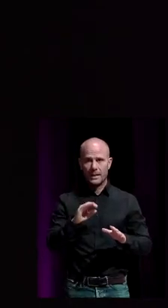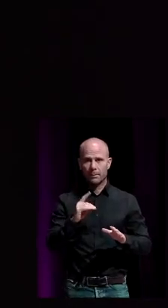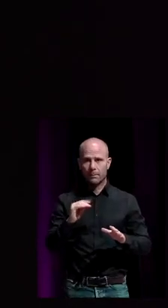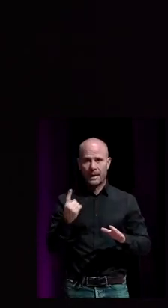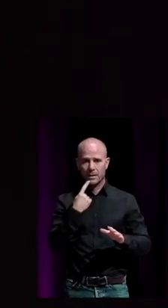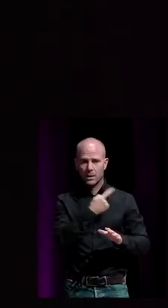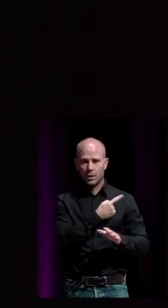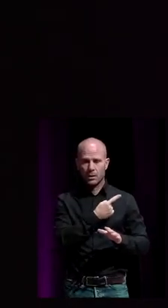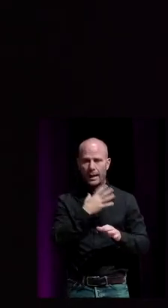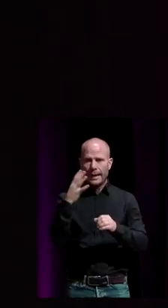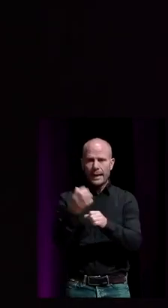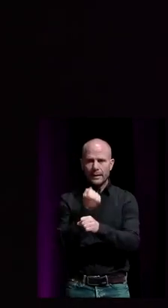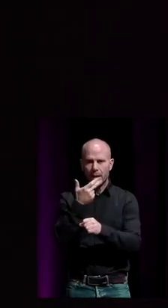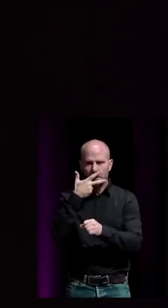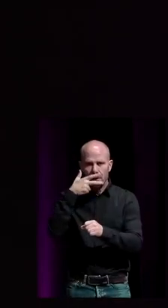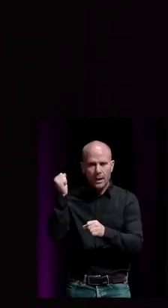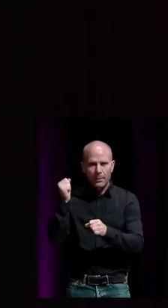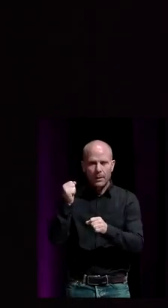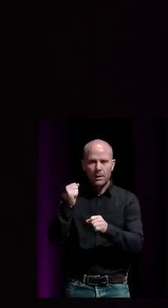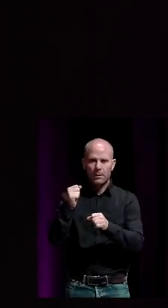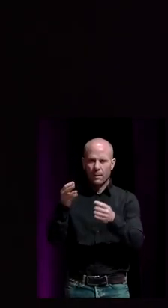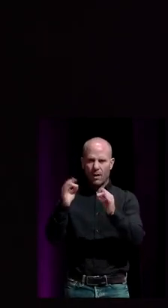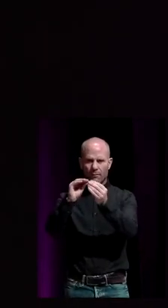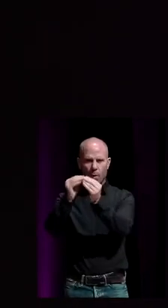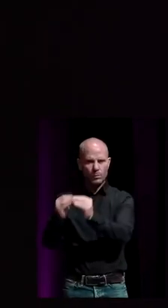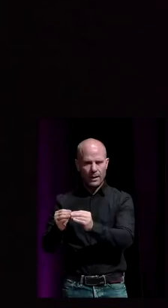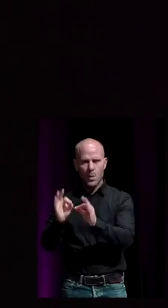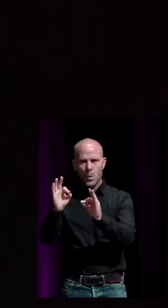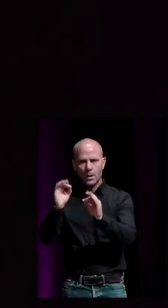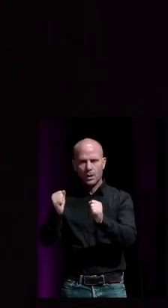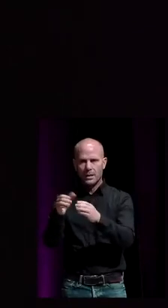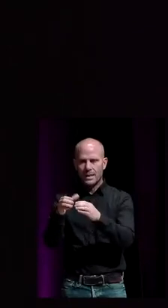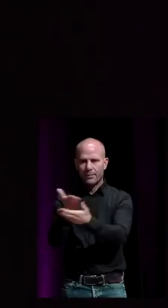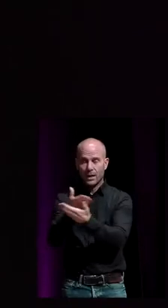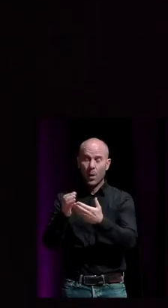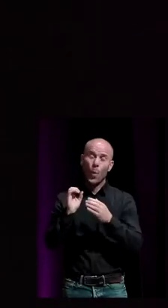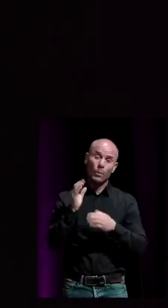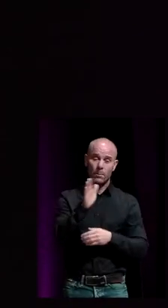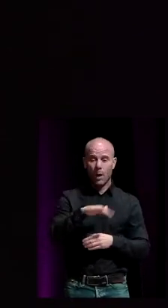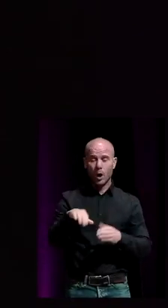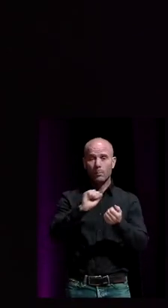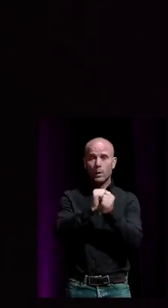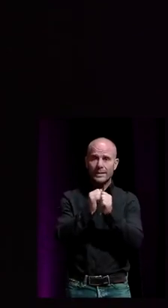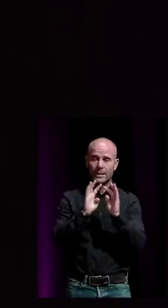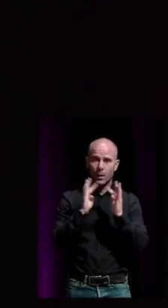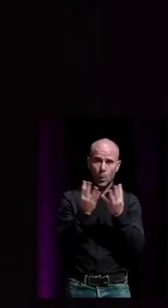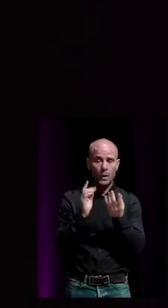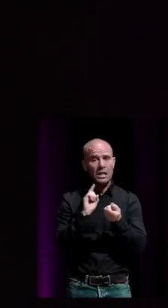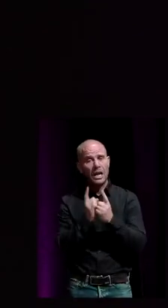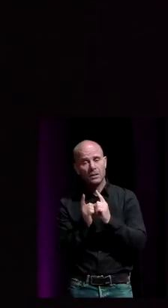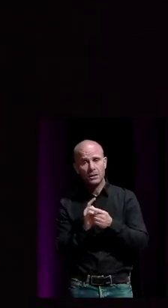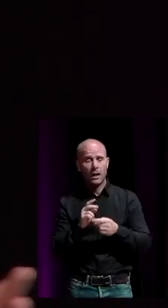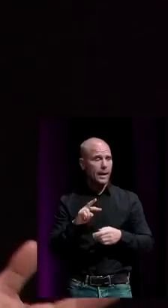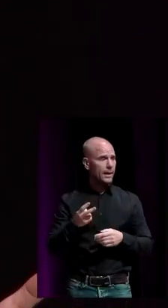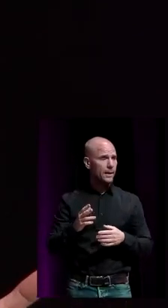att hitta nu snabbt formerna att samverka. Om det är ett barnpolitiskt råd som krävs. Om det är